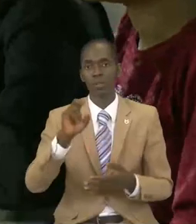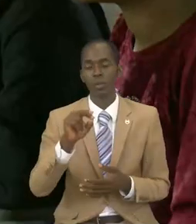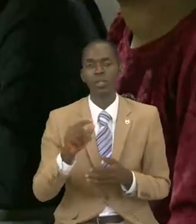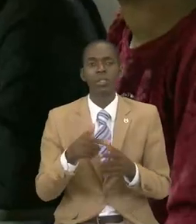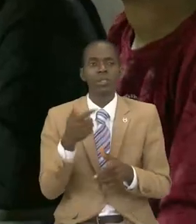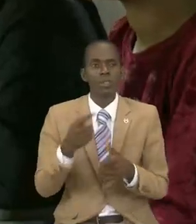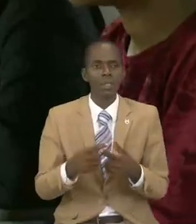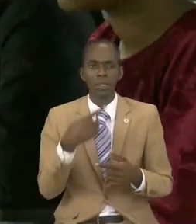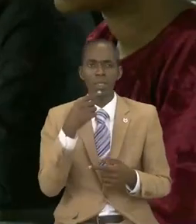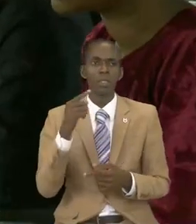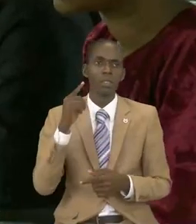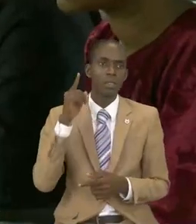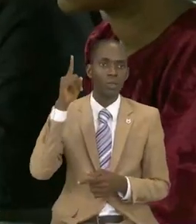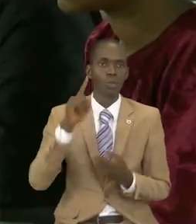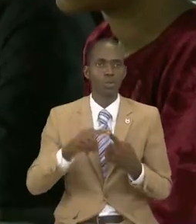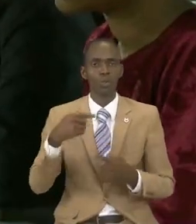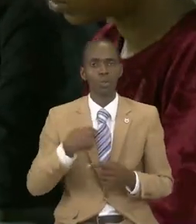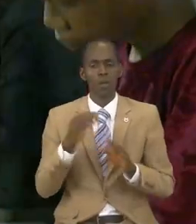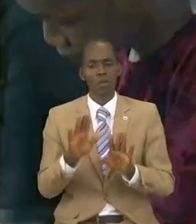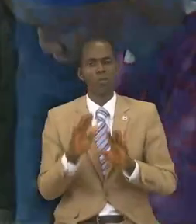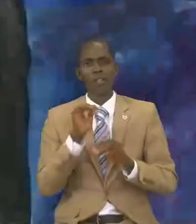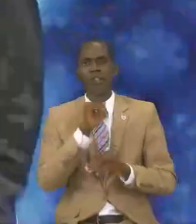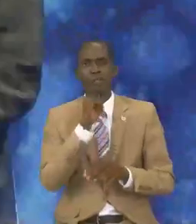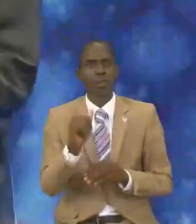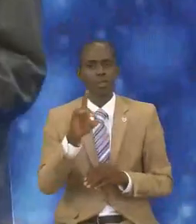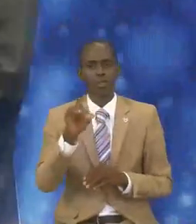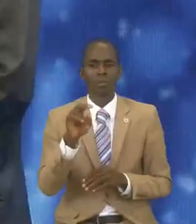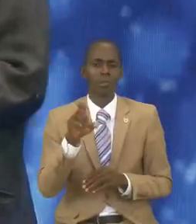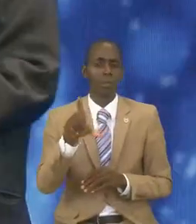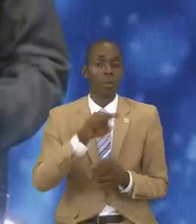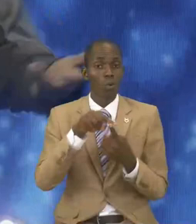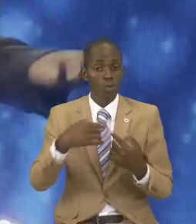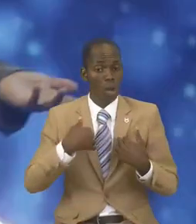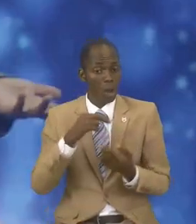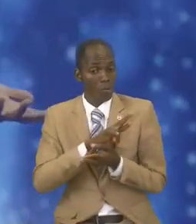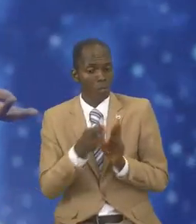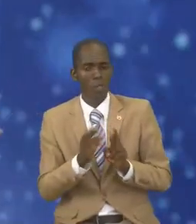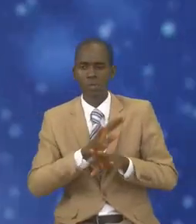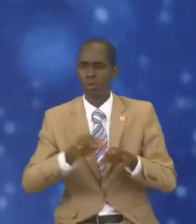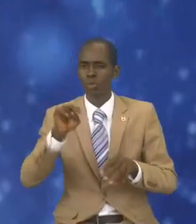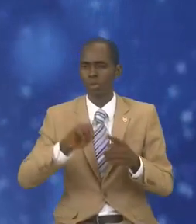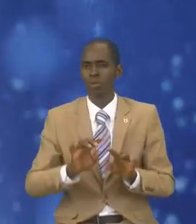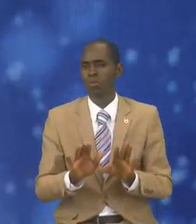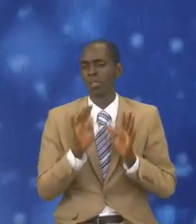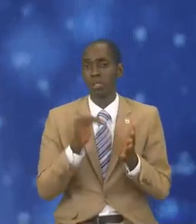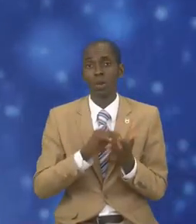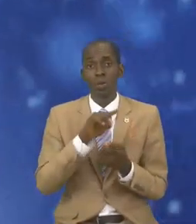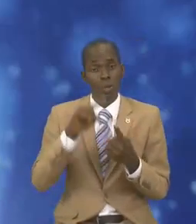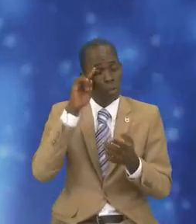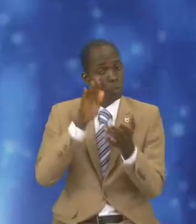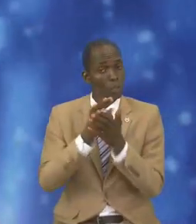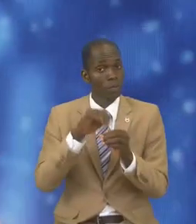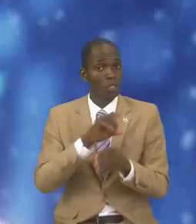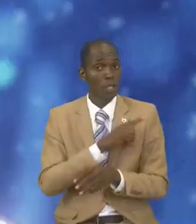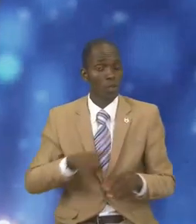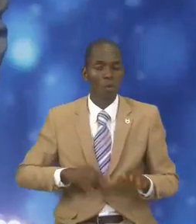Verset 12, il me dit, Daniel, ne crains rien, quand tu t'es repenti, ne crains rien, quand tu as cru au Seigneur, ne crains rien,